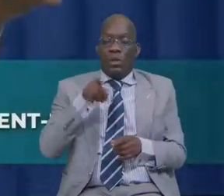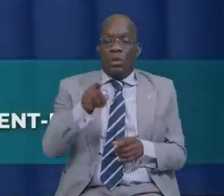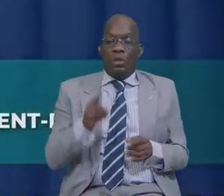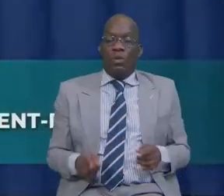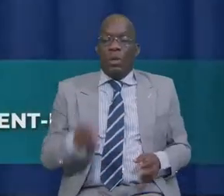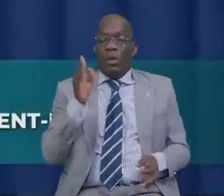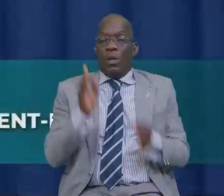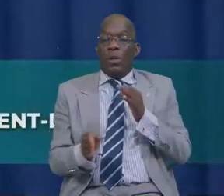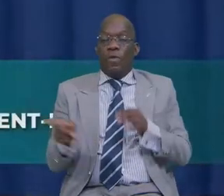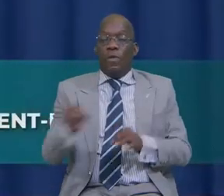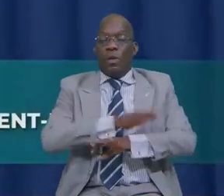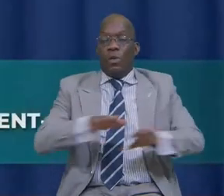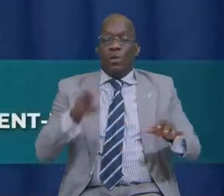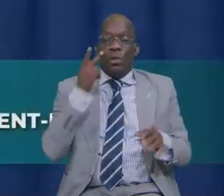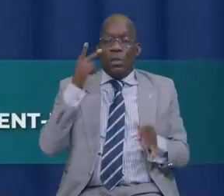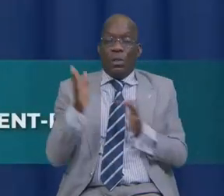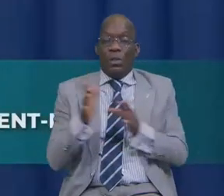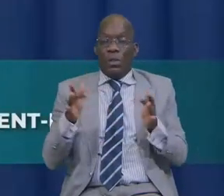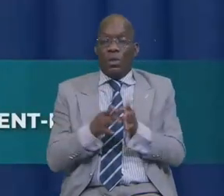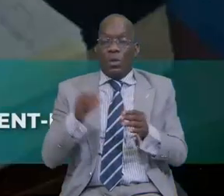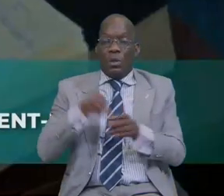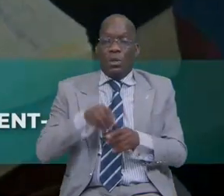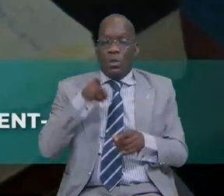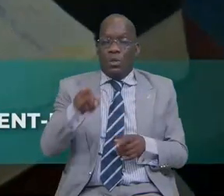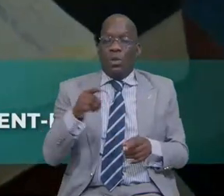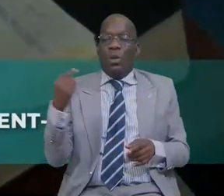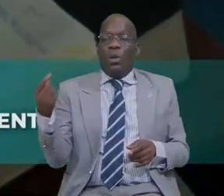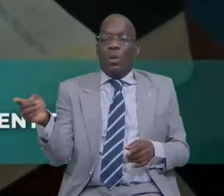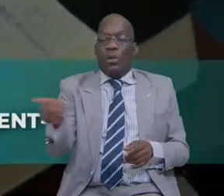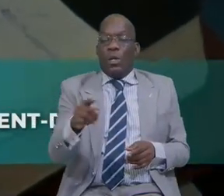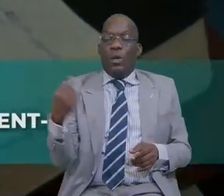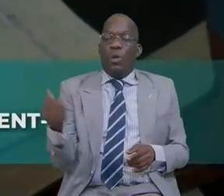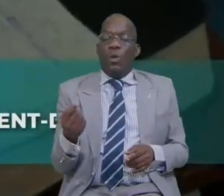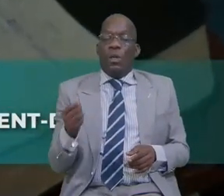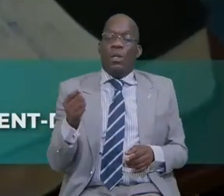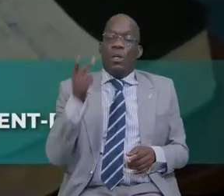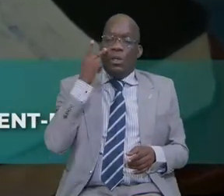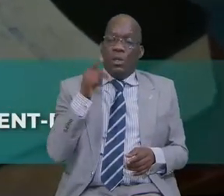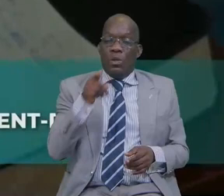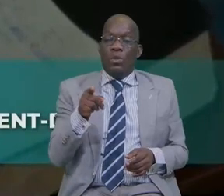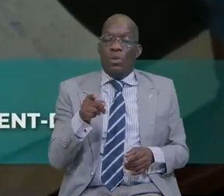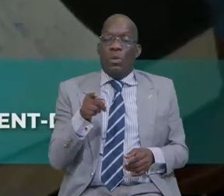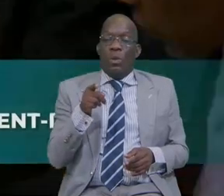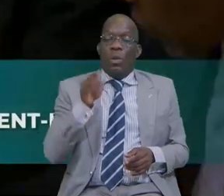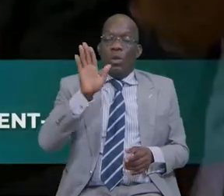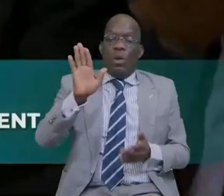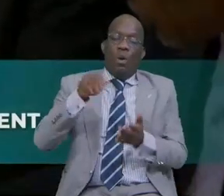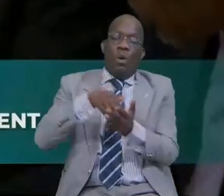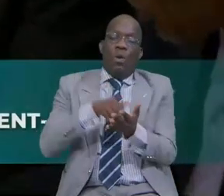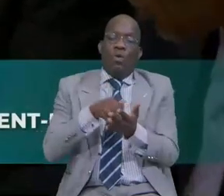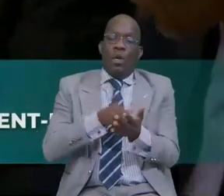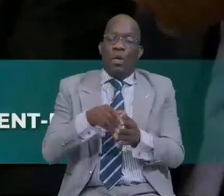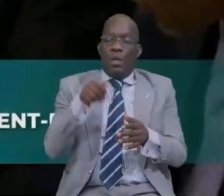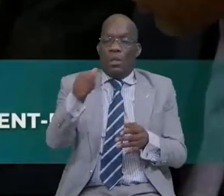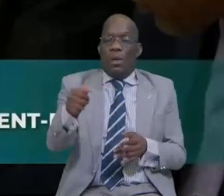toi. S'ils ne voient pas Jésus en toi, et ils ne voient que toi, toi faible,